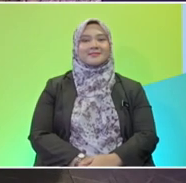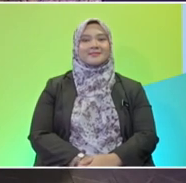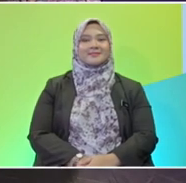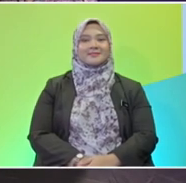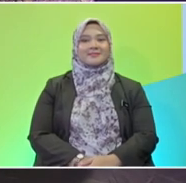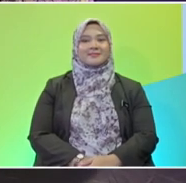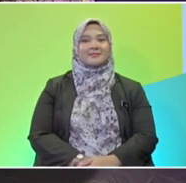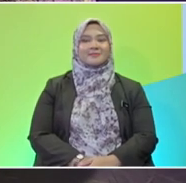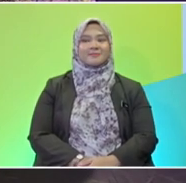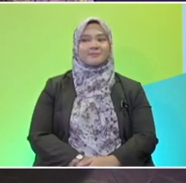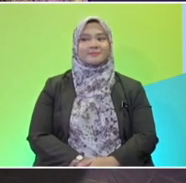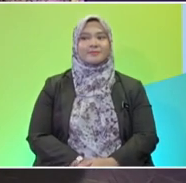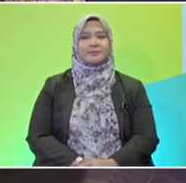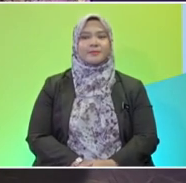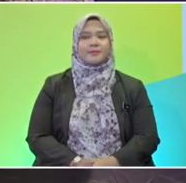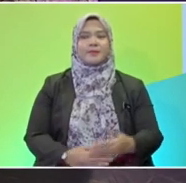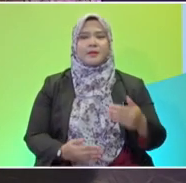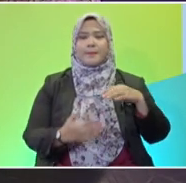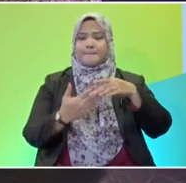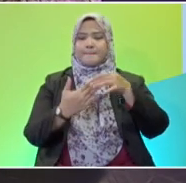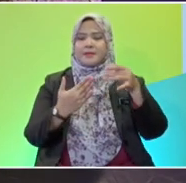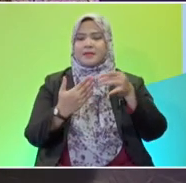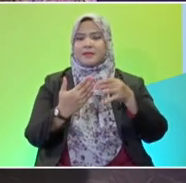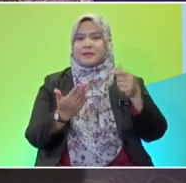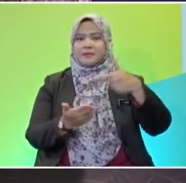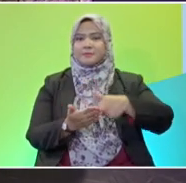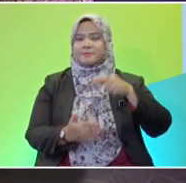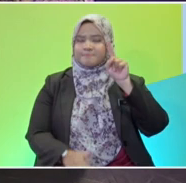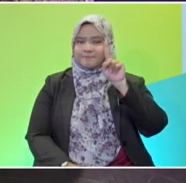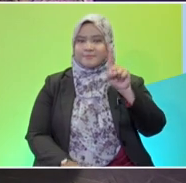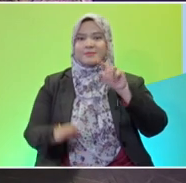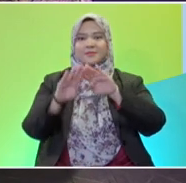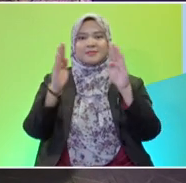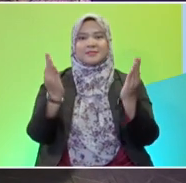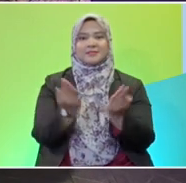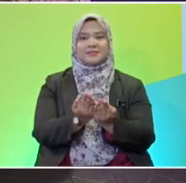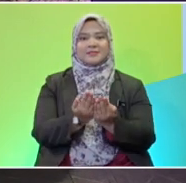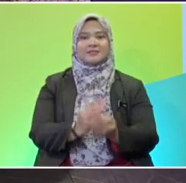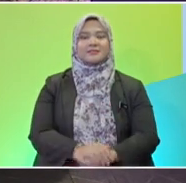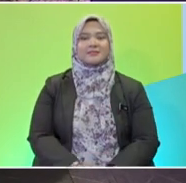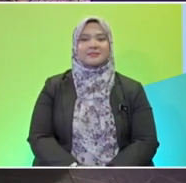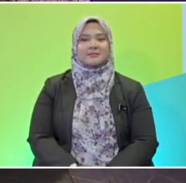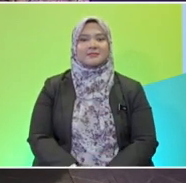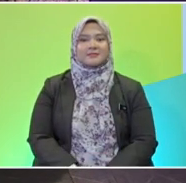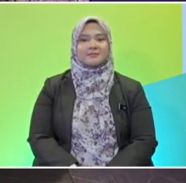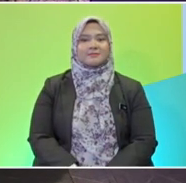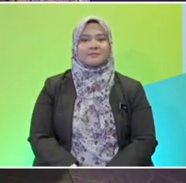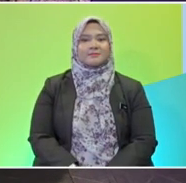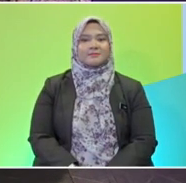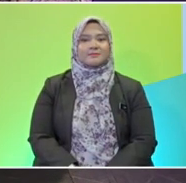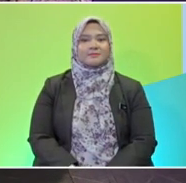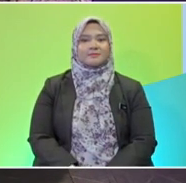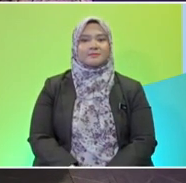lagi sekali lagi satu cari lagi cari lagi cari lagi jadi